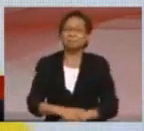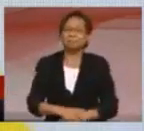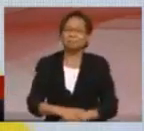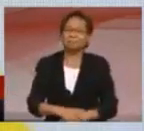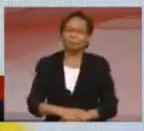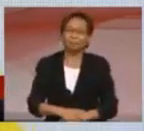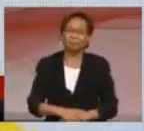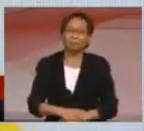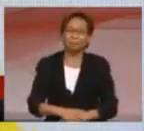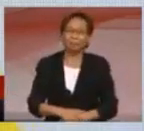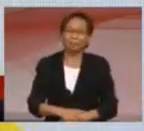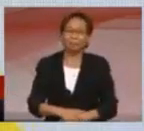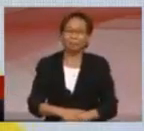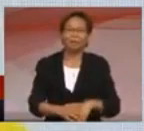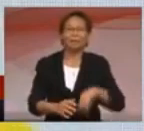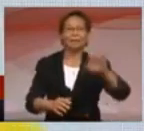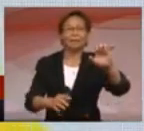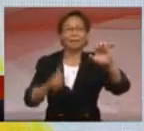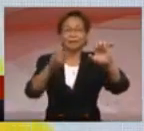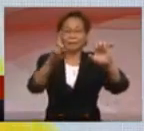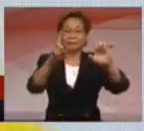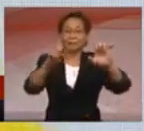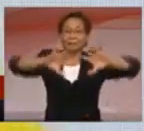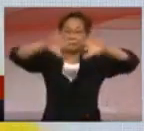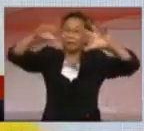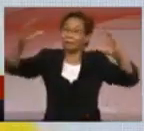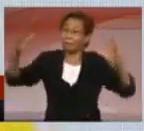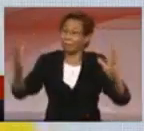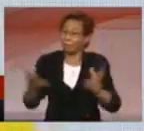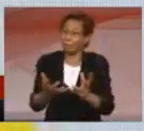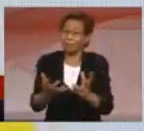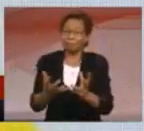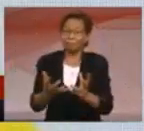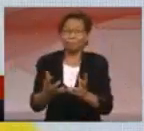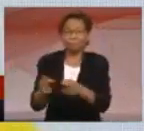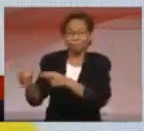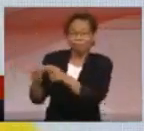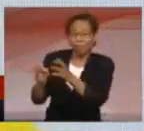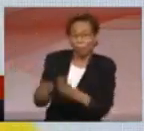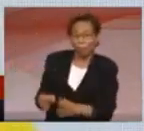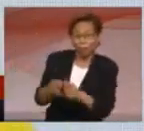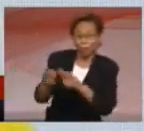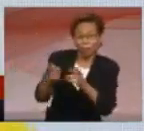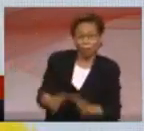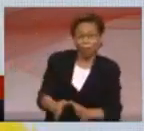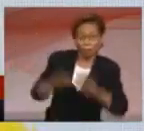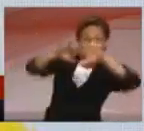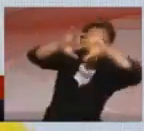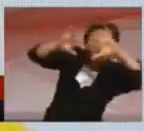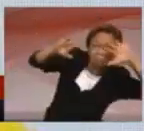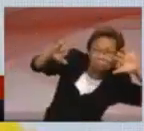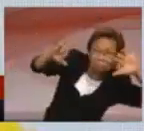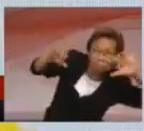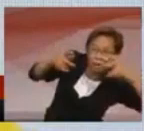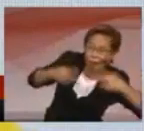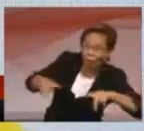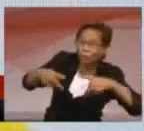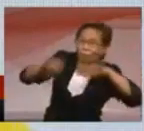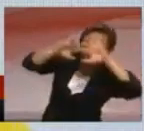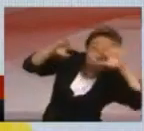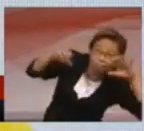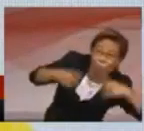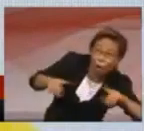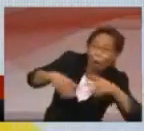menerusi platform e-dagang antarabangsa, usahawan berpeluang untuk meneroka pasaran-pasaran baru di luar